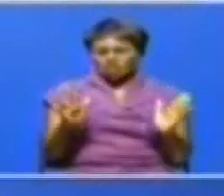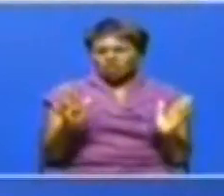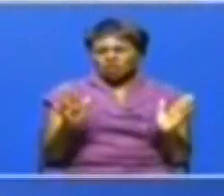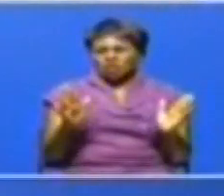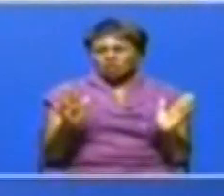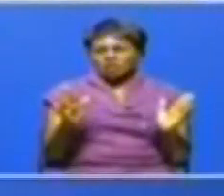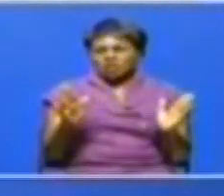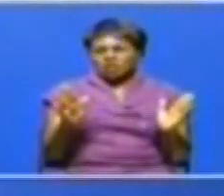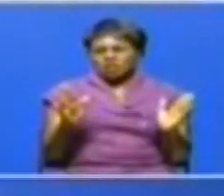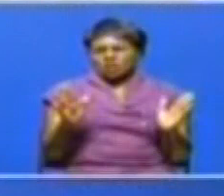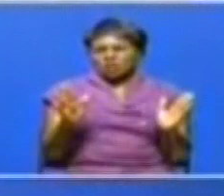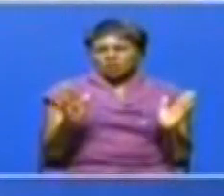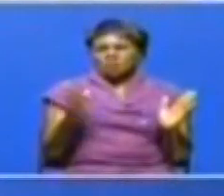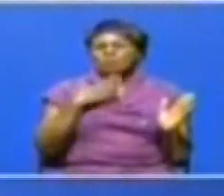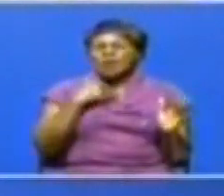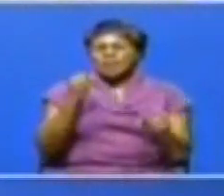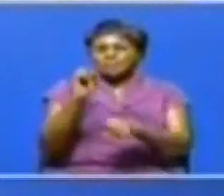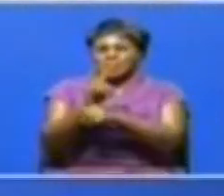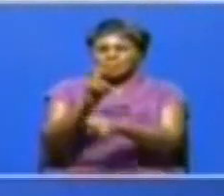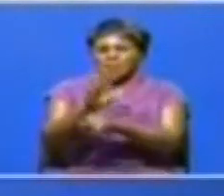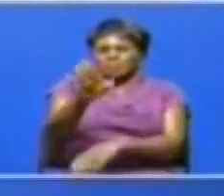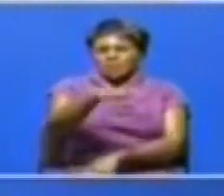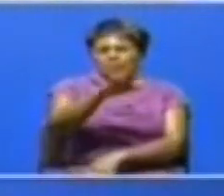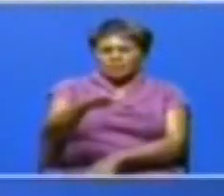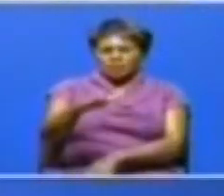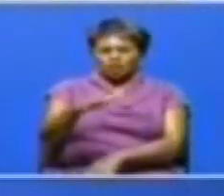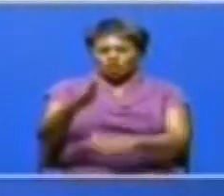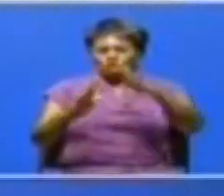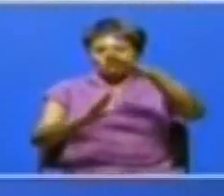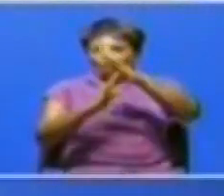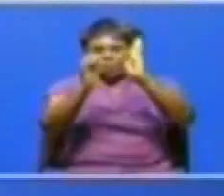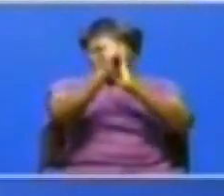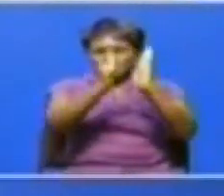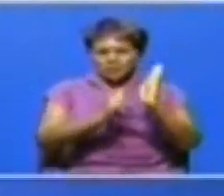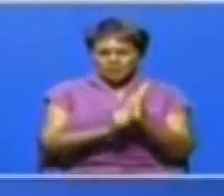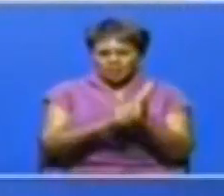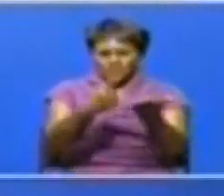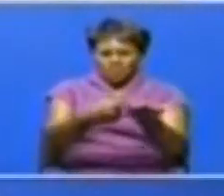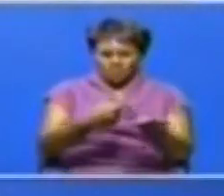na ningependelea hii bunge ya 12 iweke hiyo kama priority, wa discuss, waijadili,